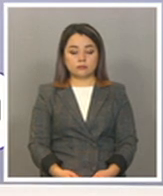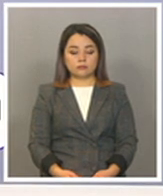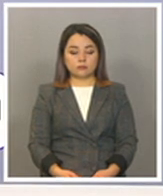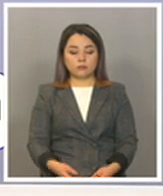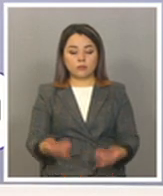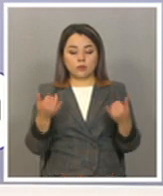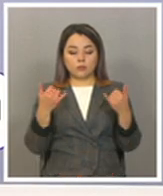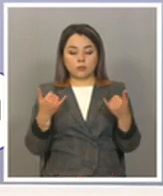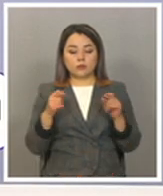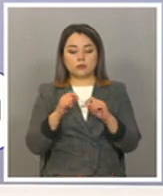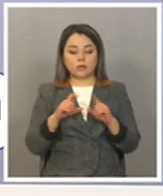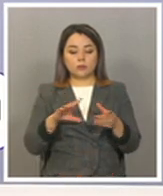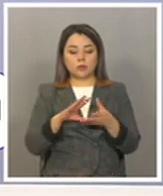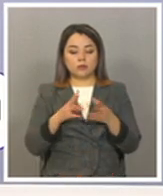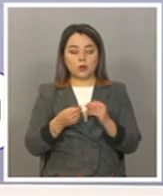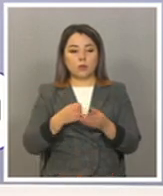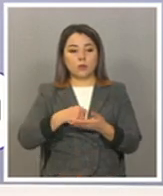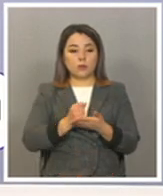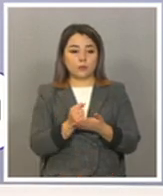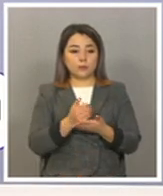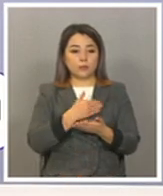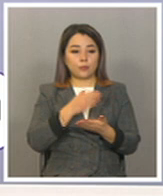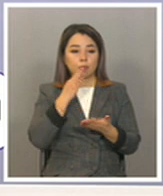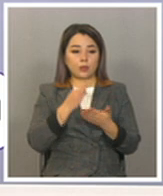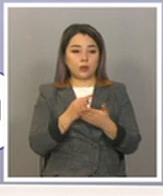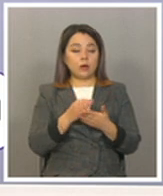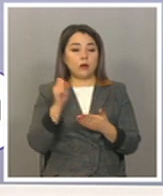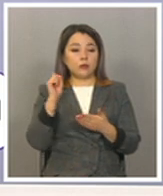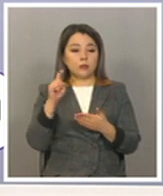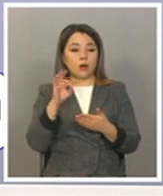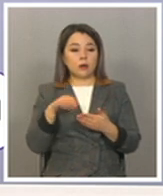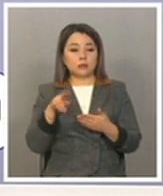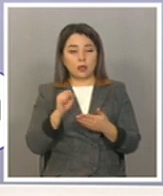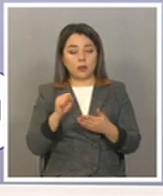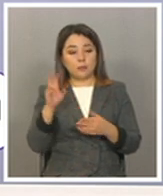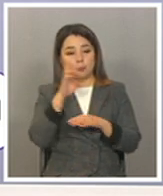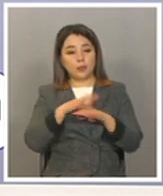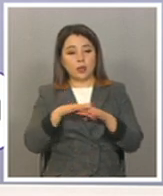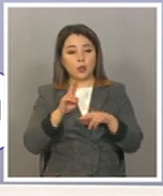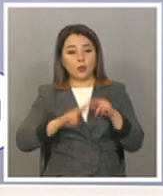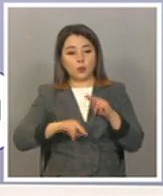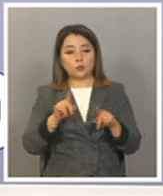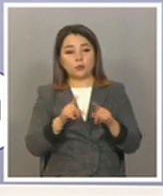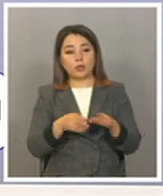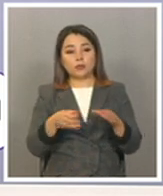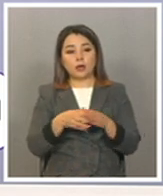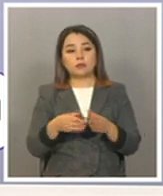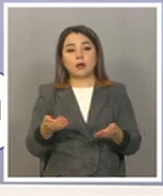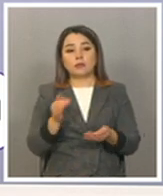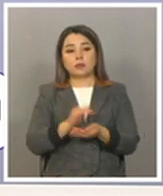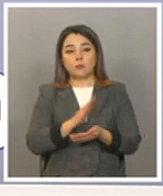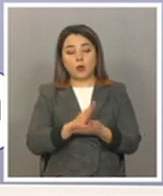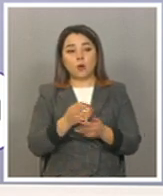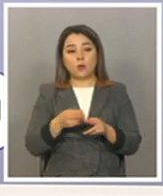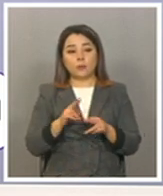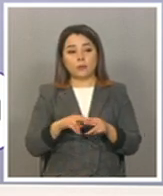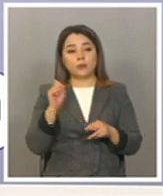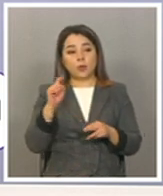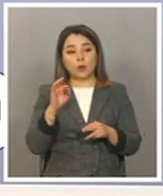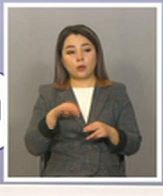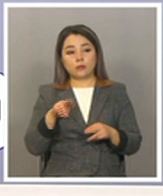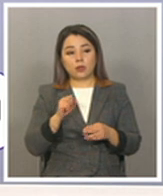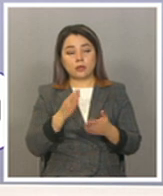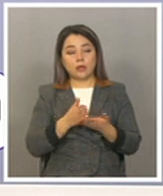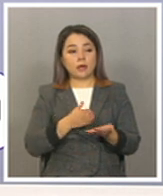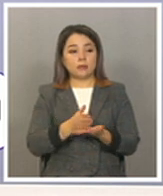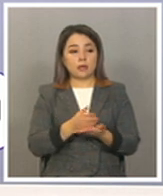Бүгінгі сабағымызды қорытындылай келе, Алтын Орда мемлекетінің құрылуымен таныстыңыз. Және Алтын Орда мемлекетінің